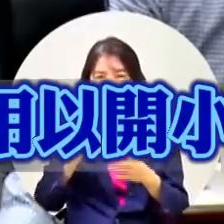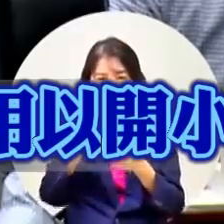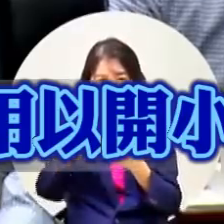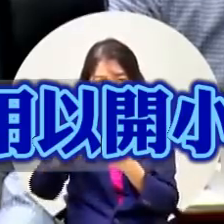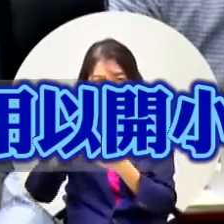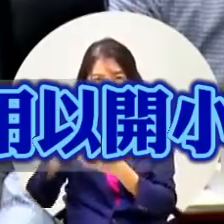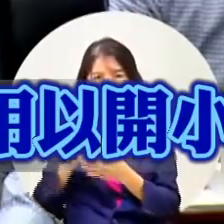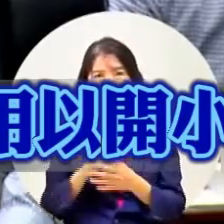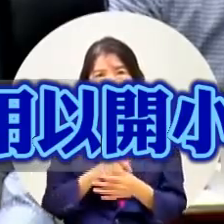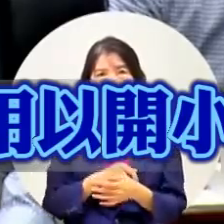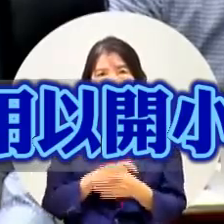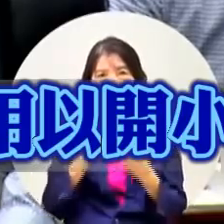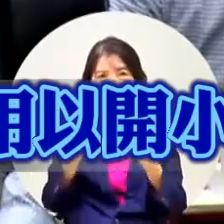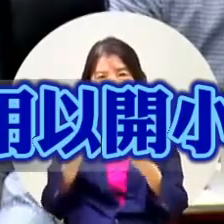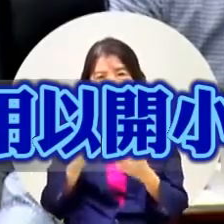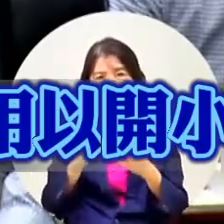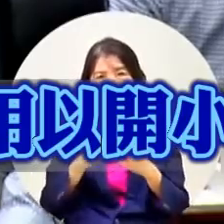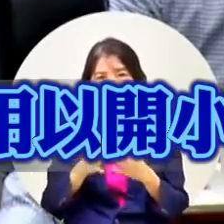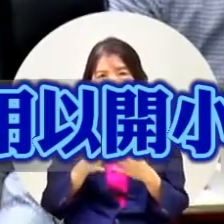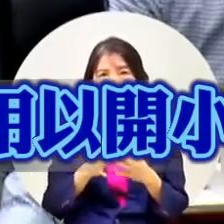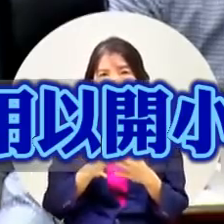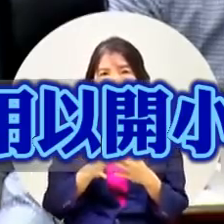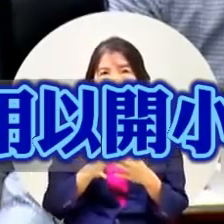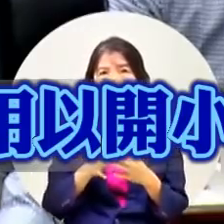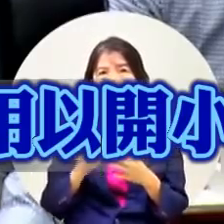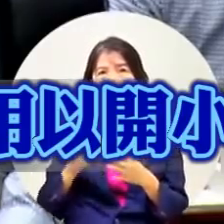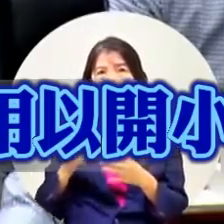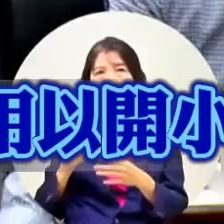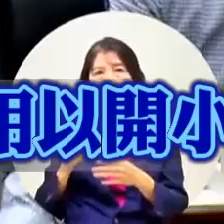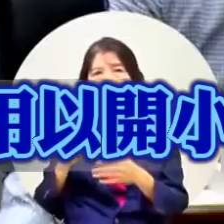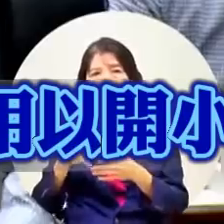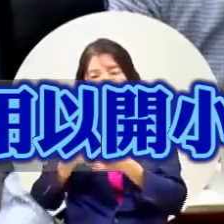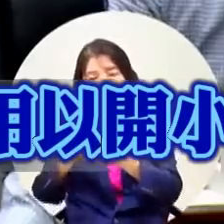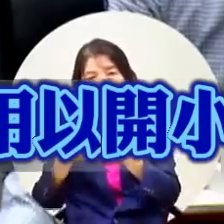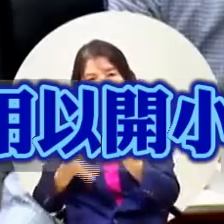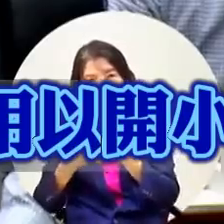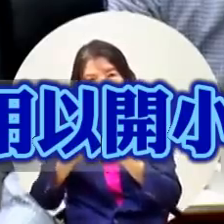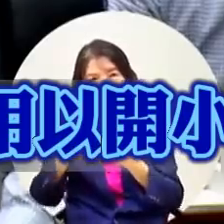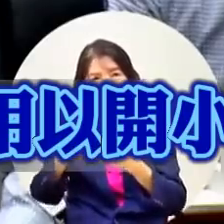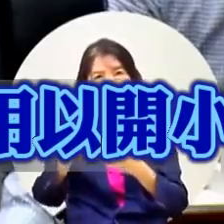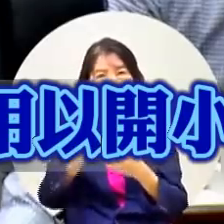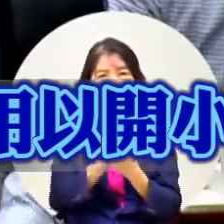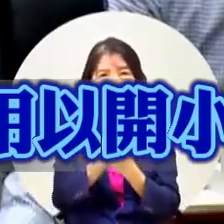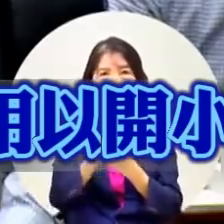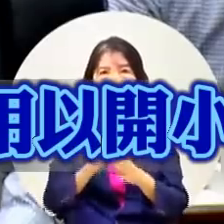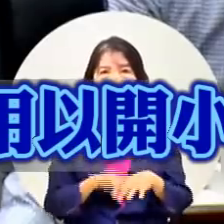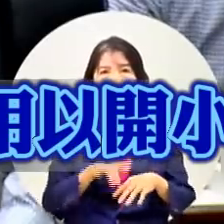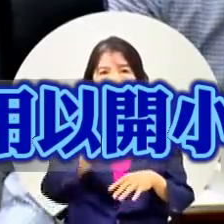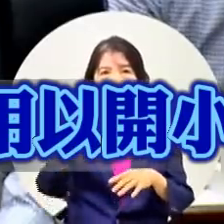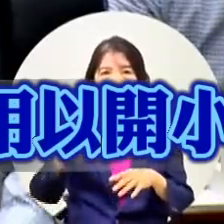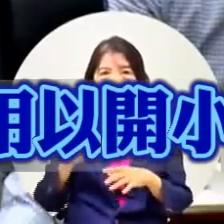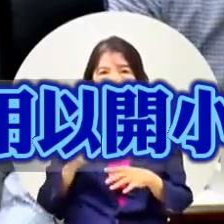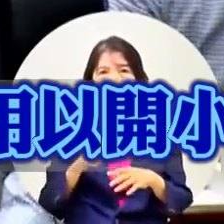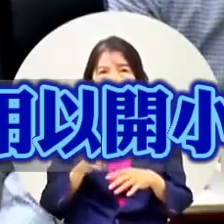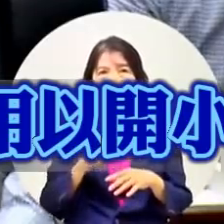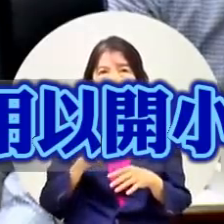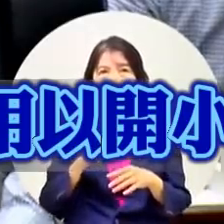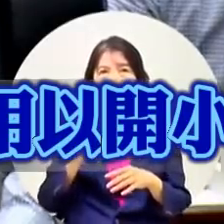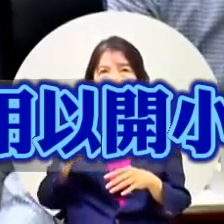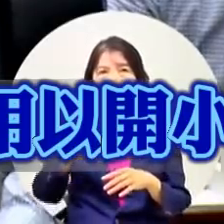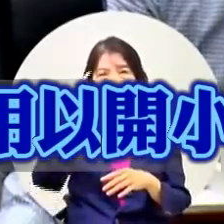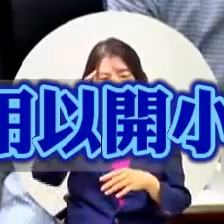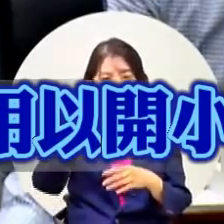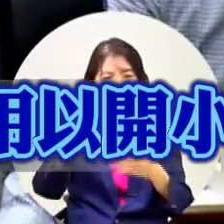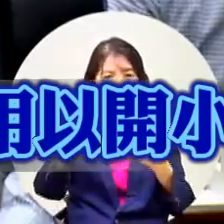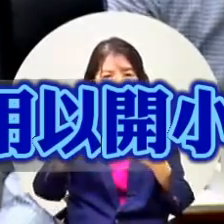字的时候，必须要有公奖也好，或者有什么样的奖励也好，因此大家造成一种这样现象，不想要受